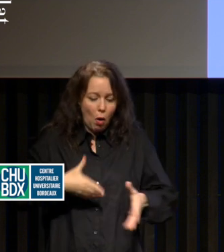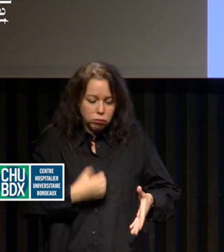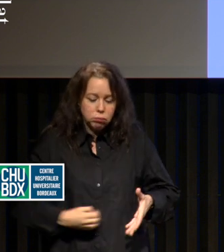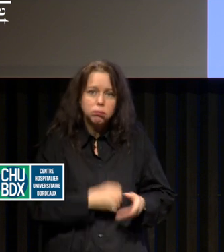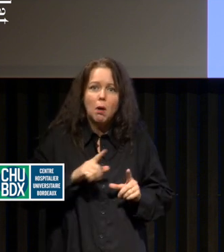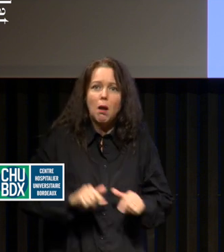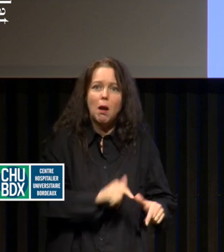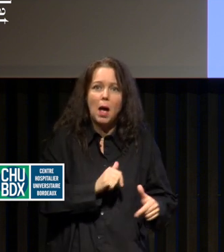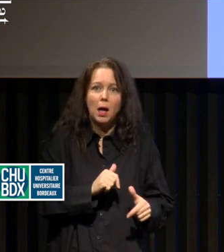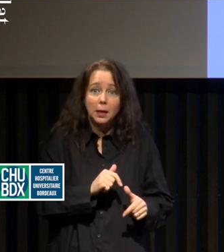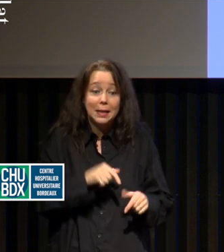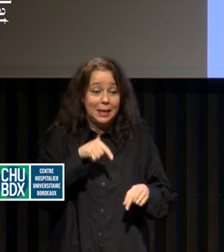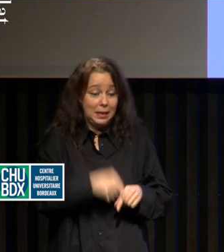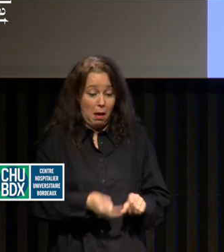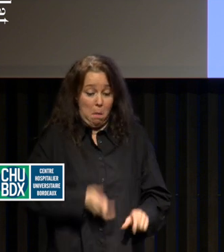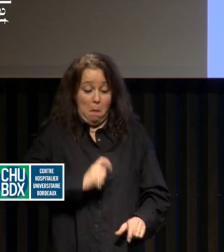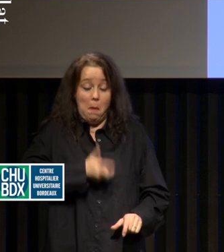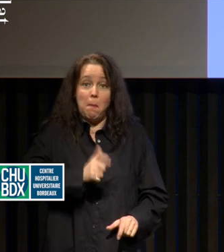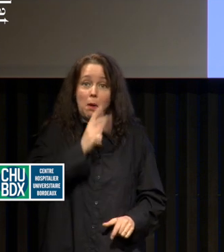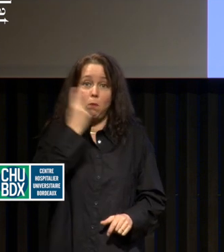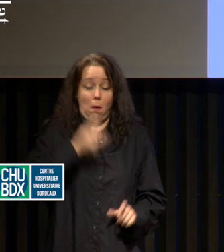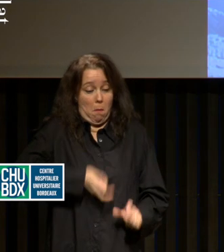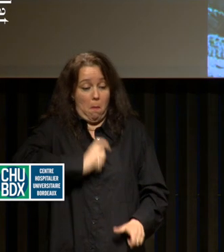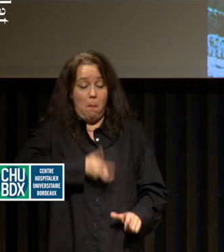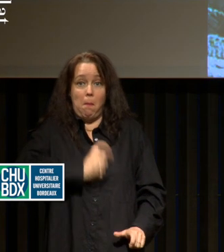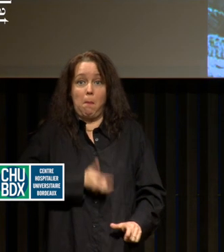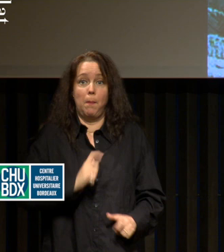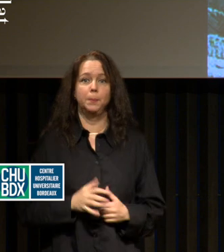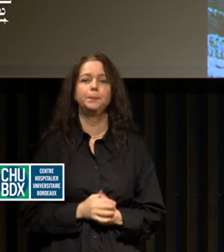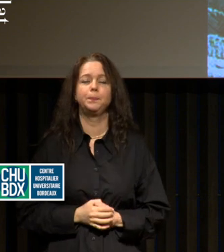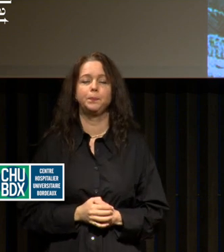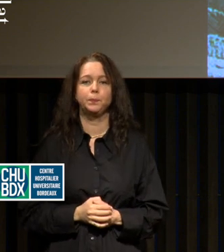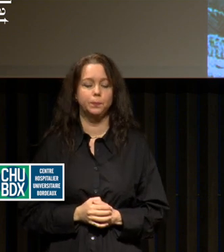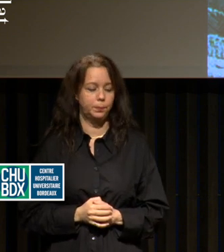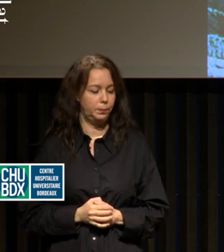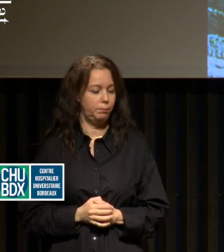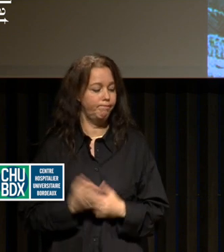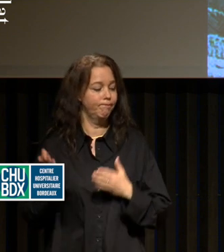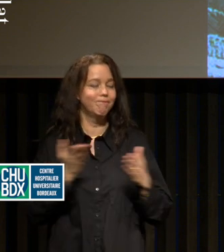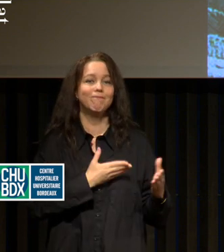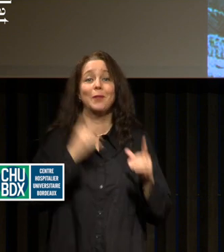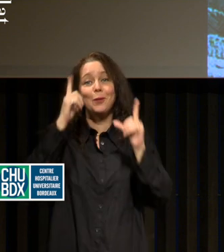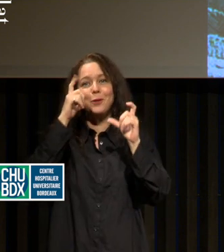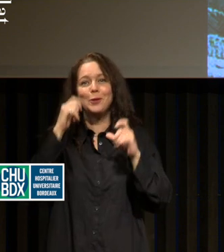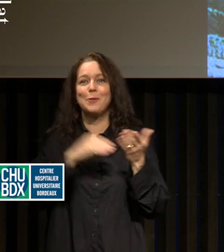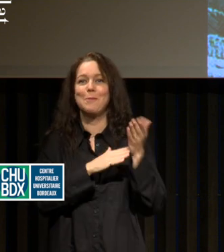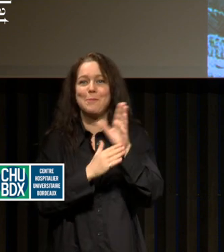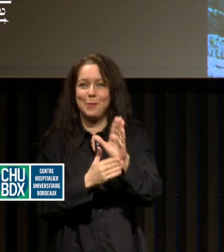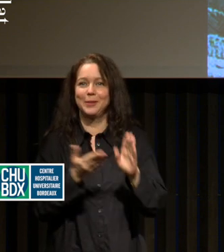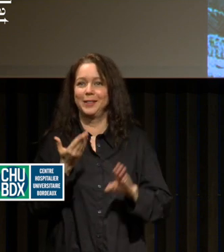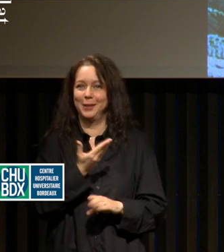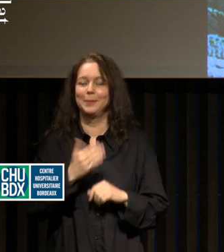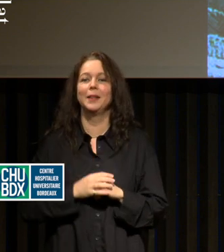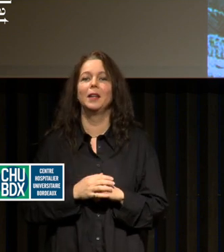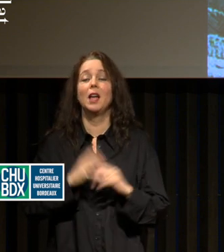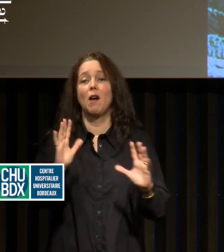et qui vont dialoguer en permanence avec le corps humain. Alors, j'ai mis une photo, je pense que c'est le meilleur moyen de voir, c'est une